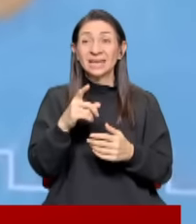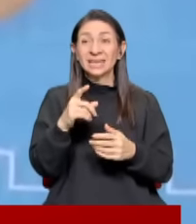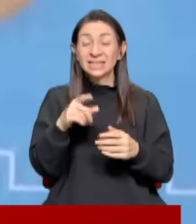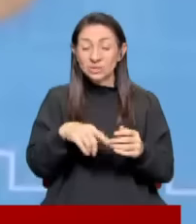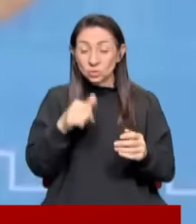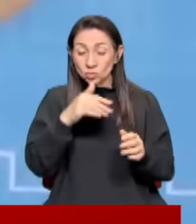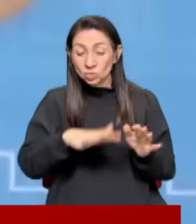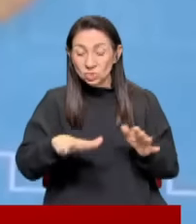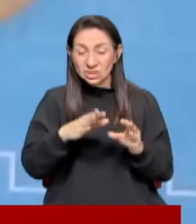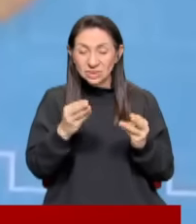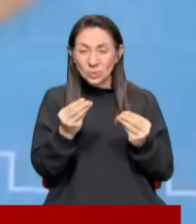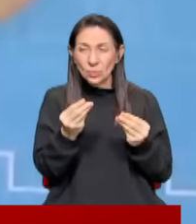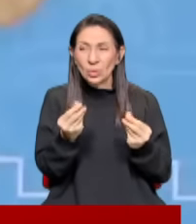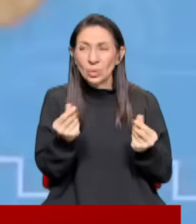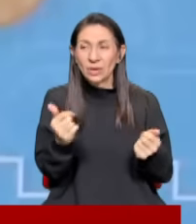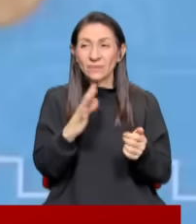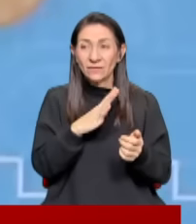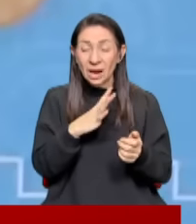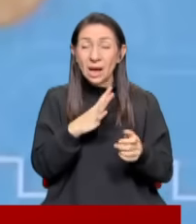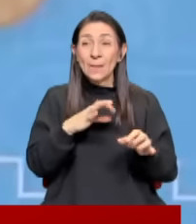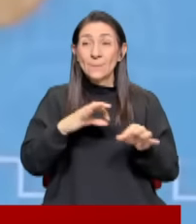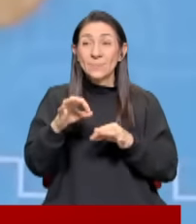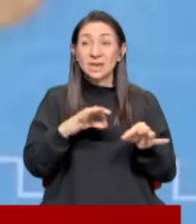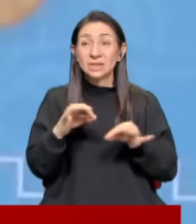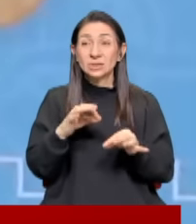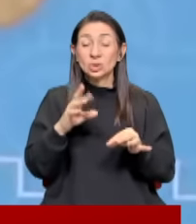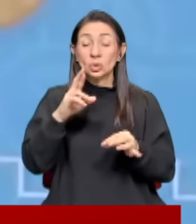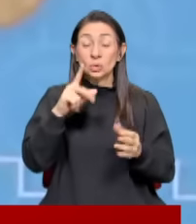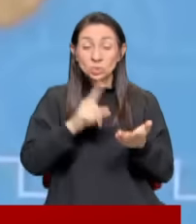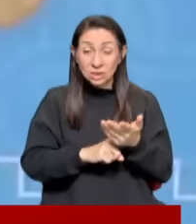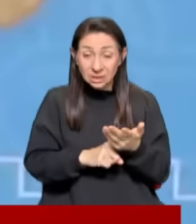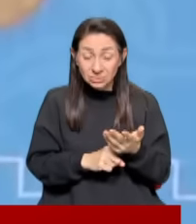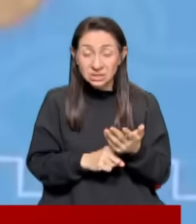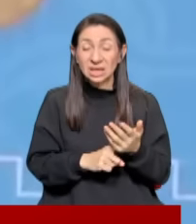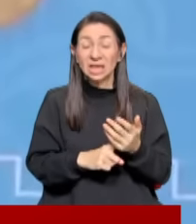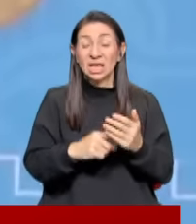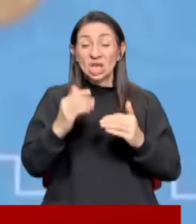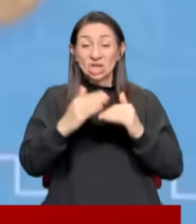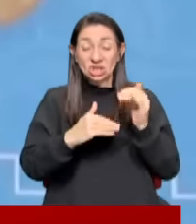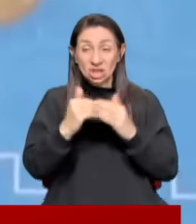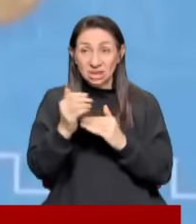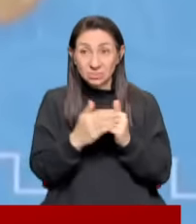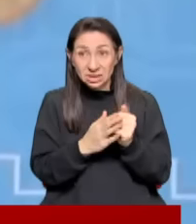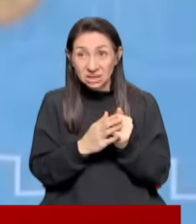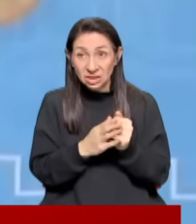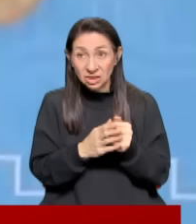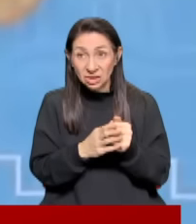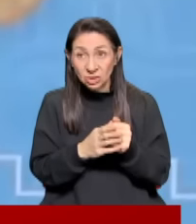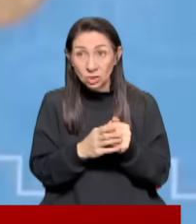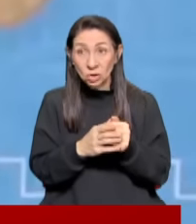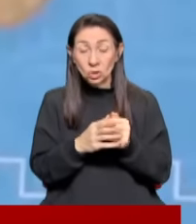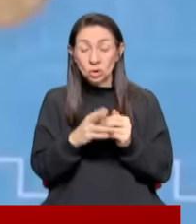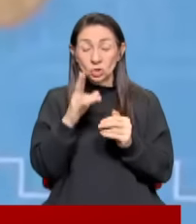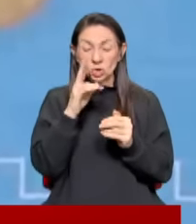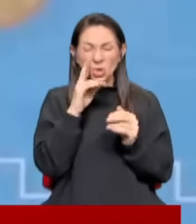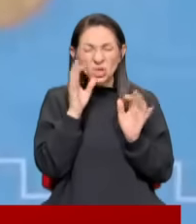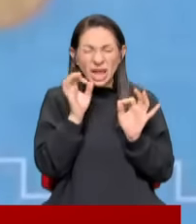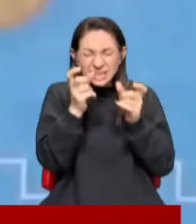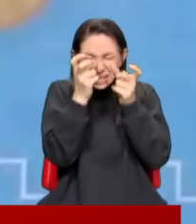sıvılanma vardır, sıvılaşma vardır. Planımızı, ruhsatımızı, inşaatımızı son